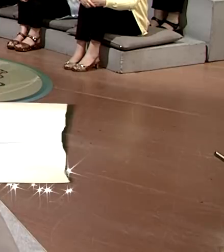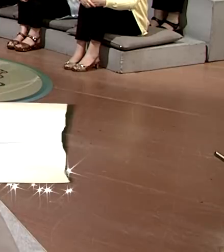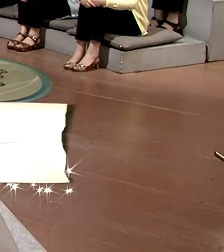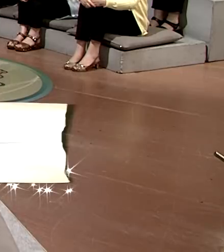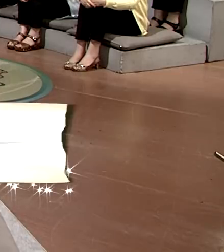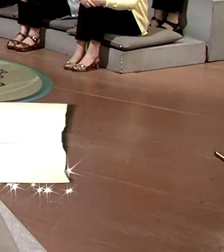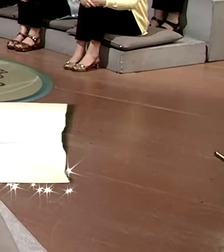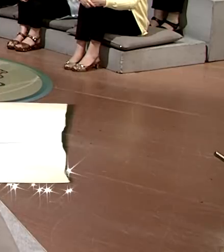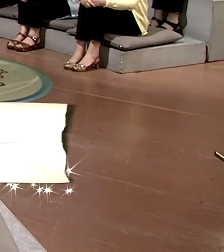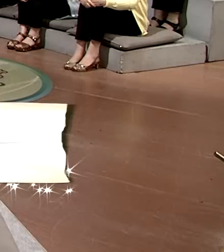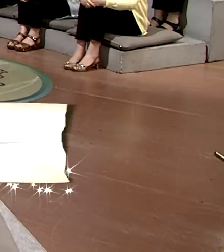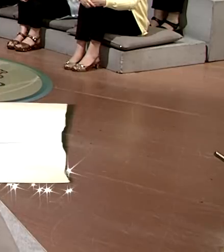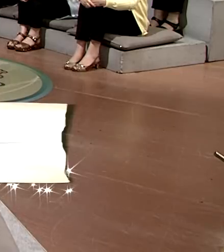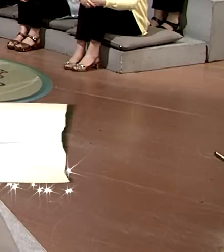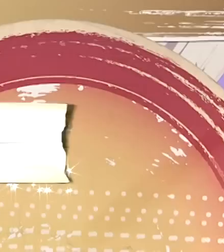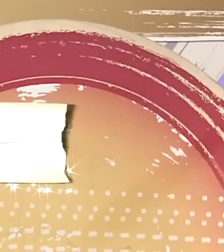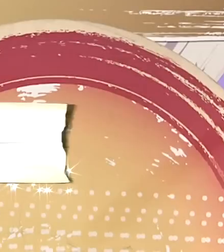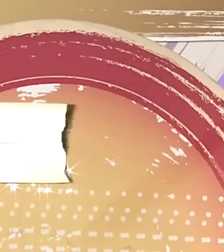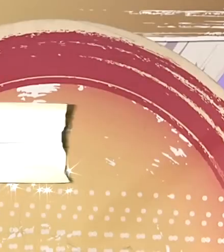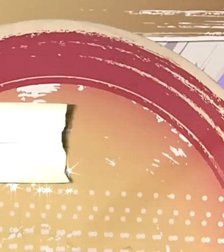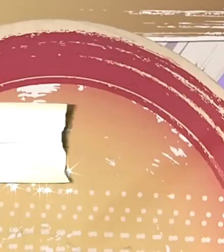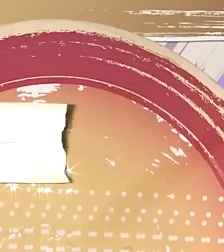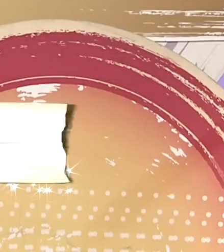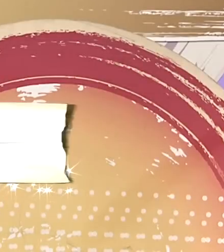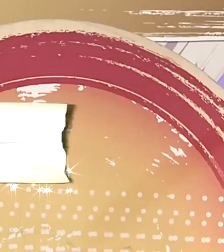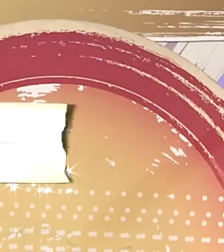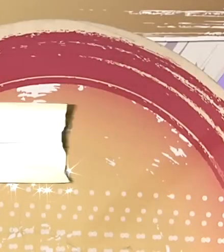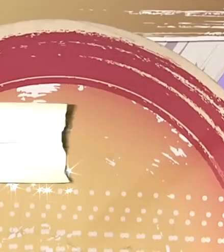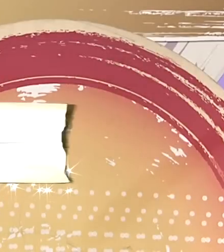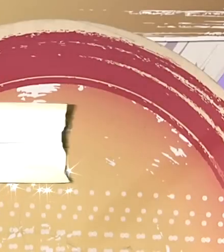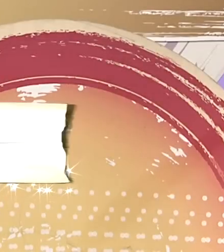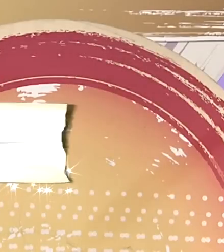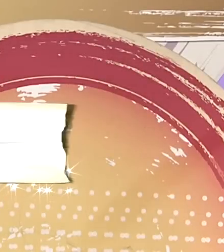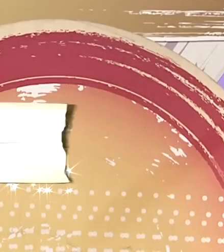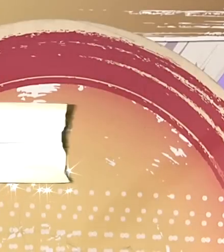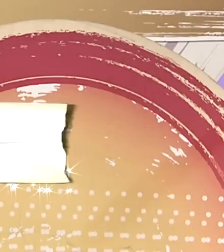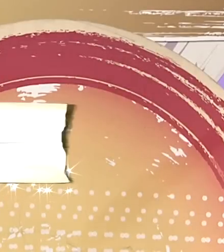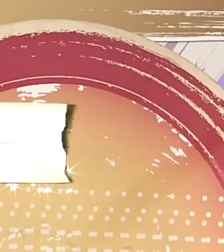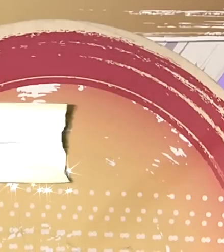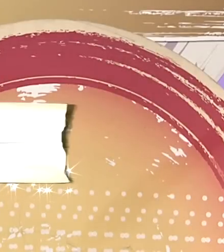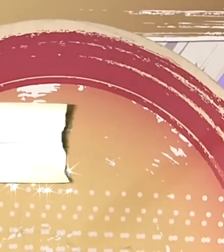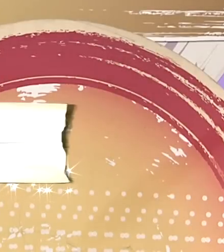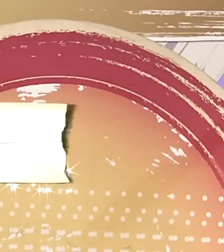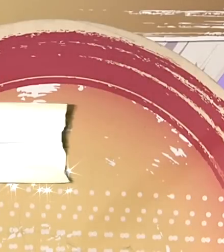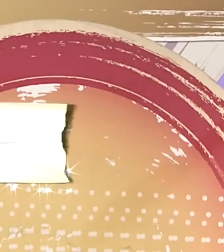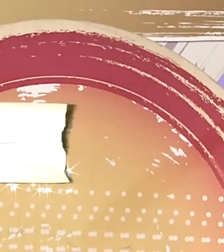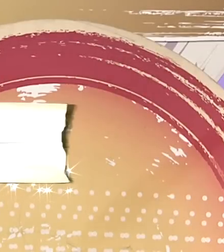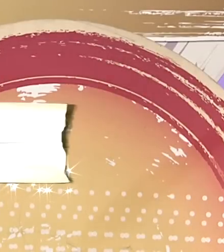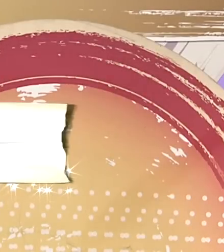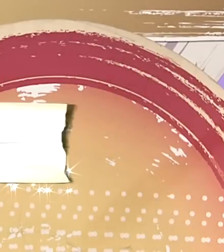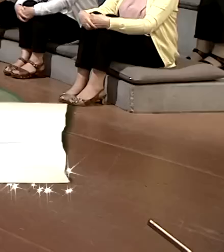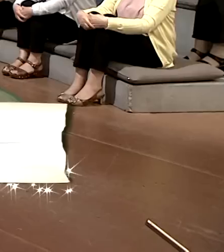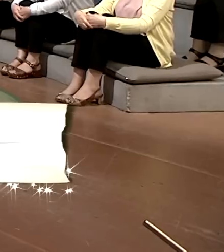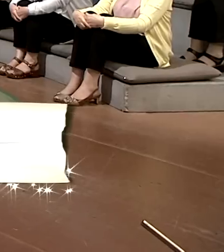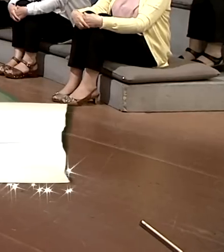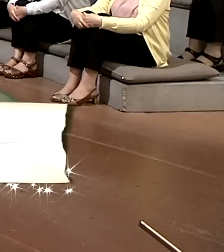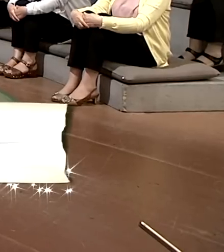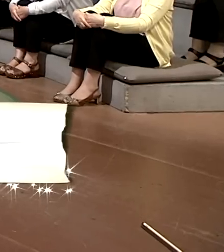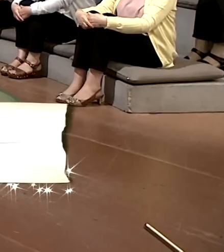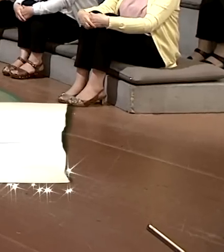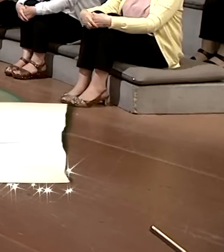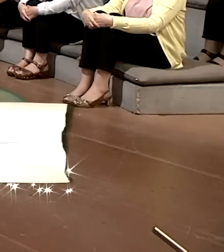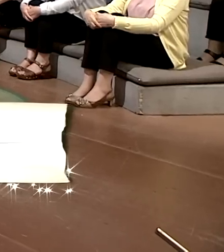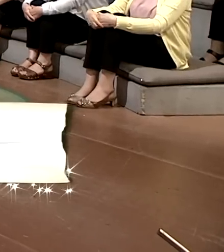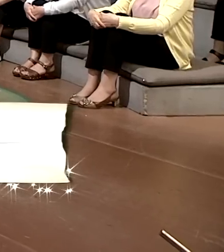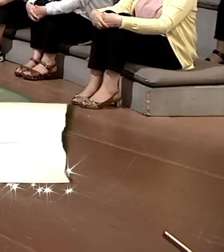전에는 정신적으로 많이 허약하고 불안한 삶을 살고 있었습니다 그러다가